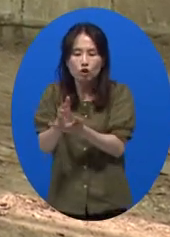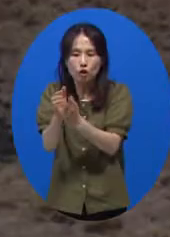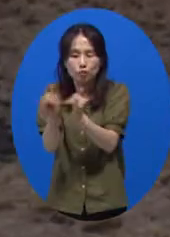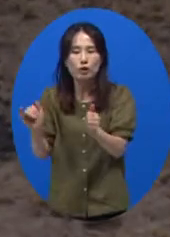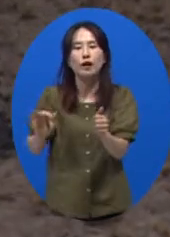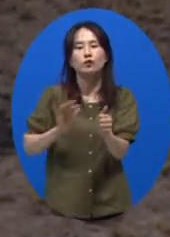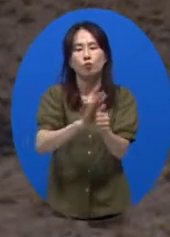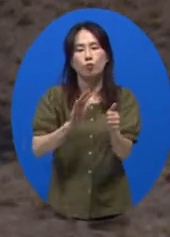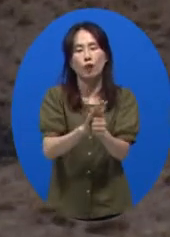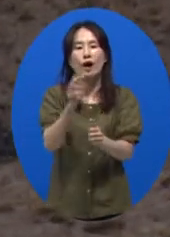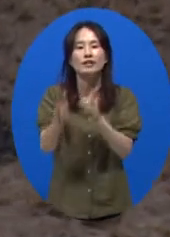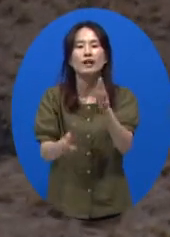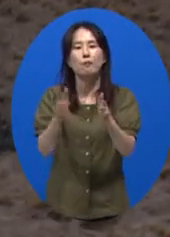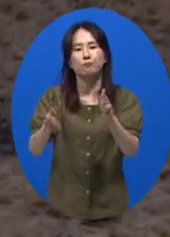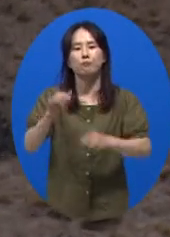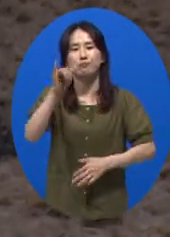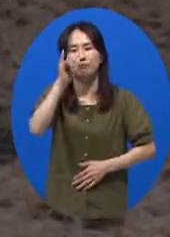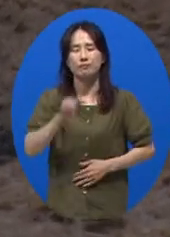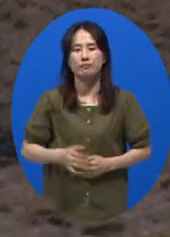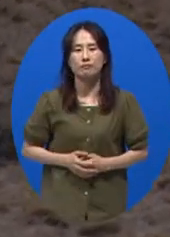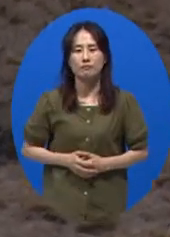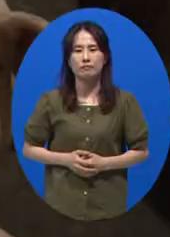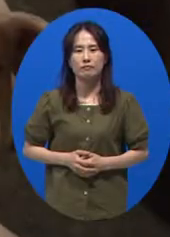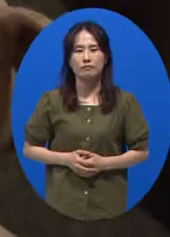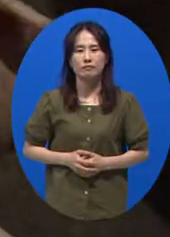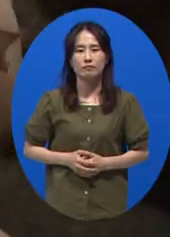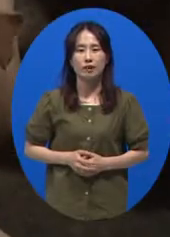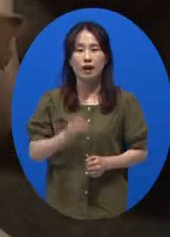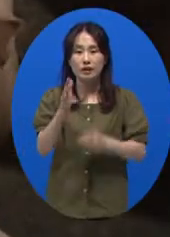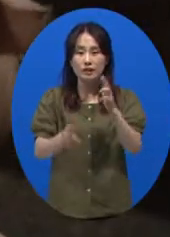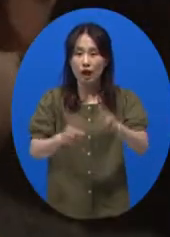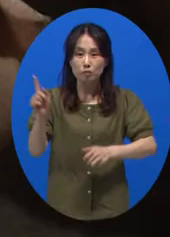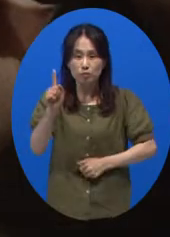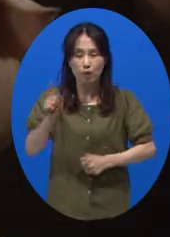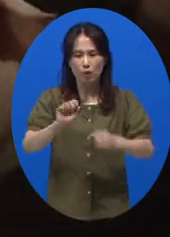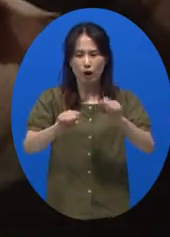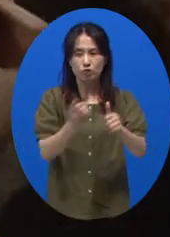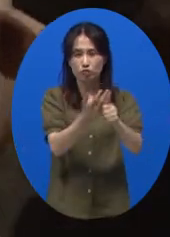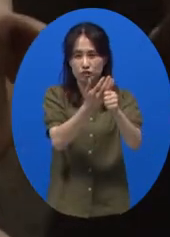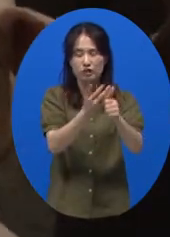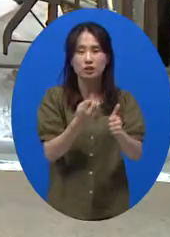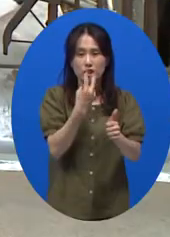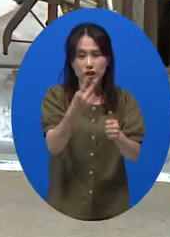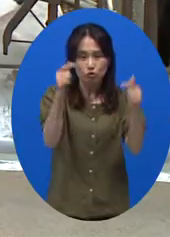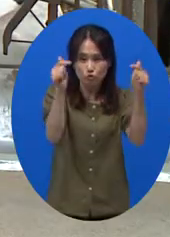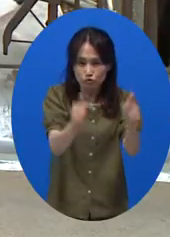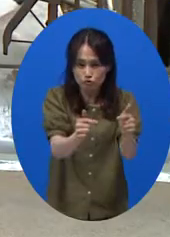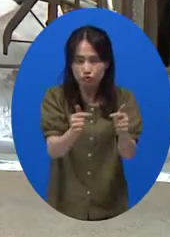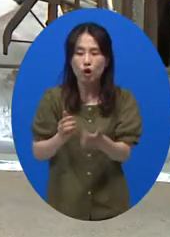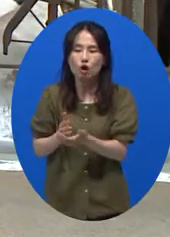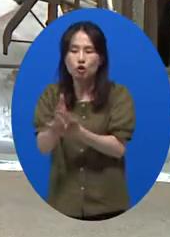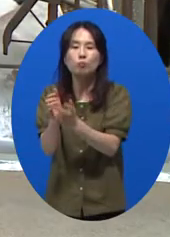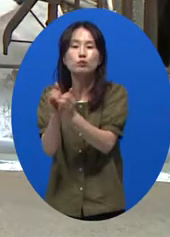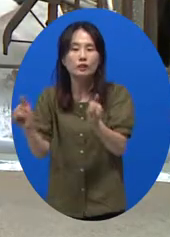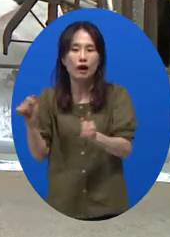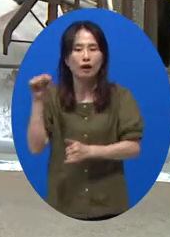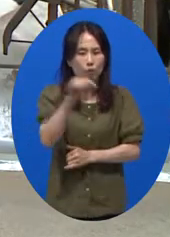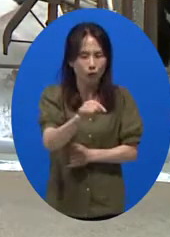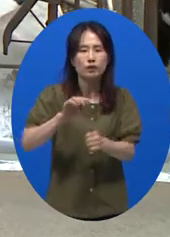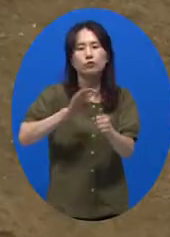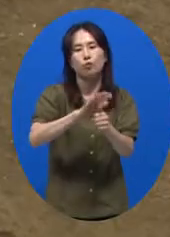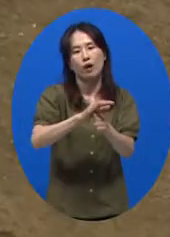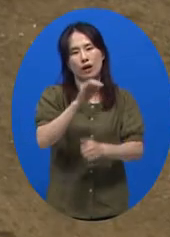전문 컨설팅을 지원하는 사업을 펼칩니다. 이번 사업은 축산농가 악취 저감에 대한 보다 전문적이고